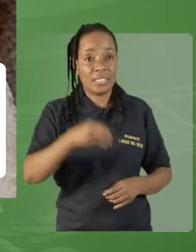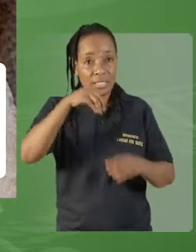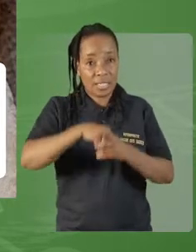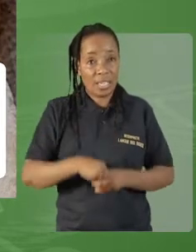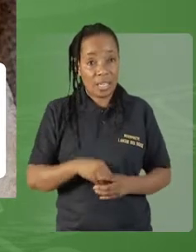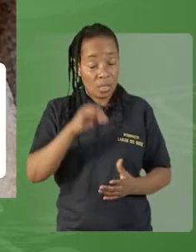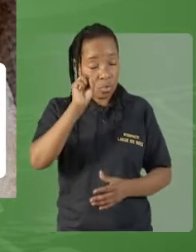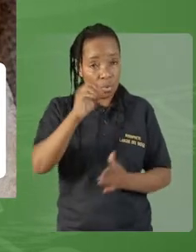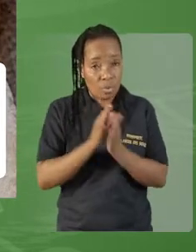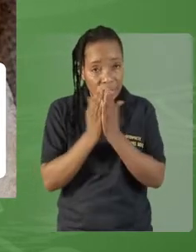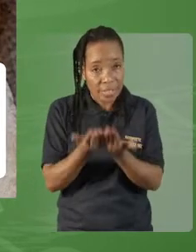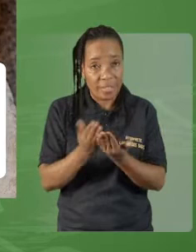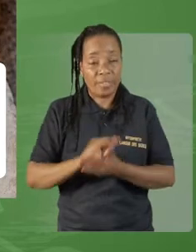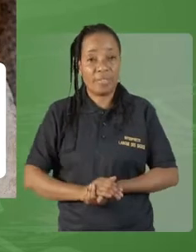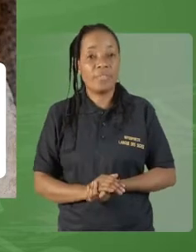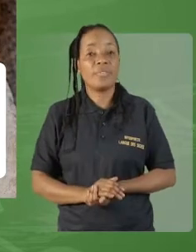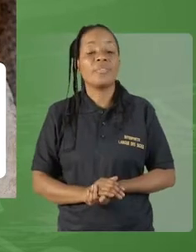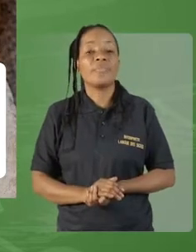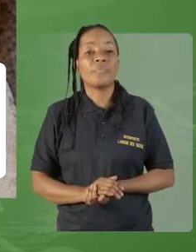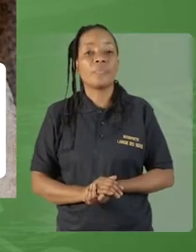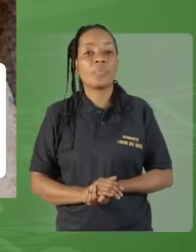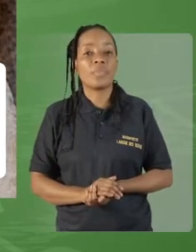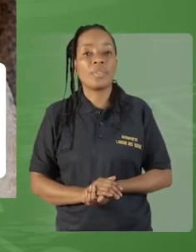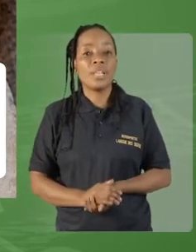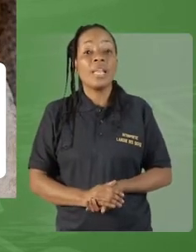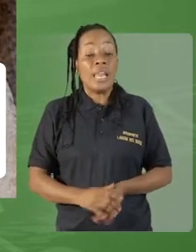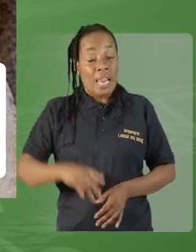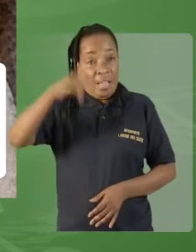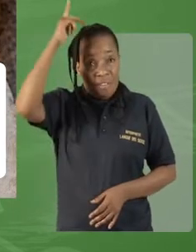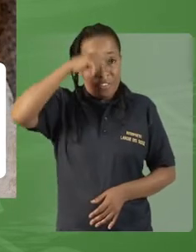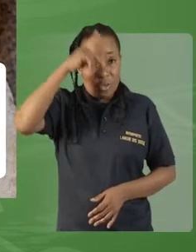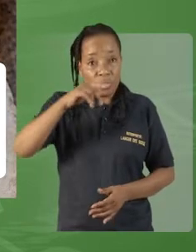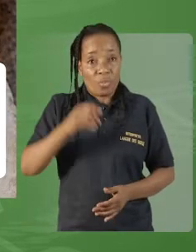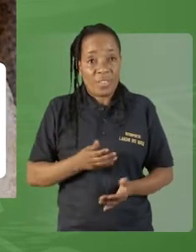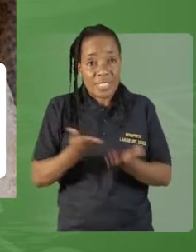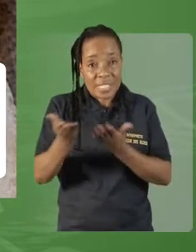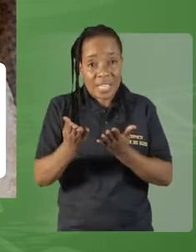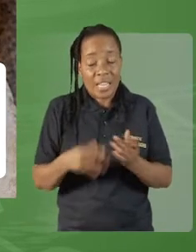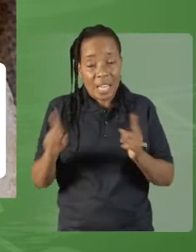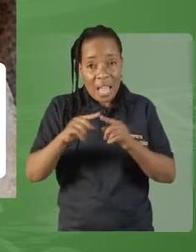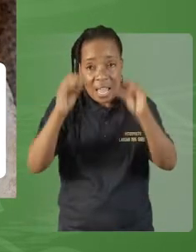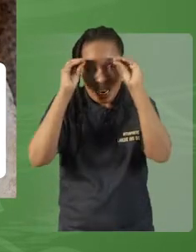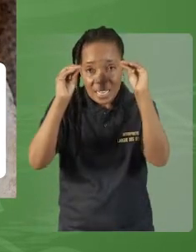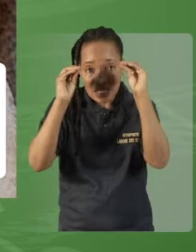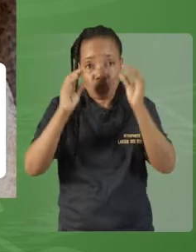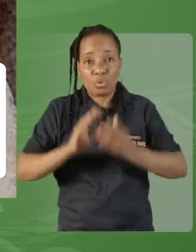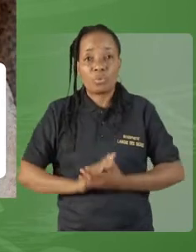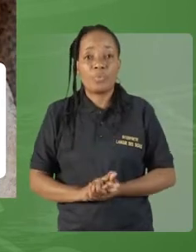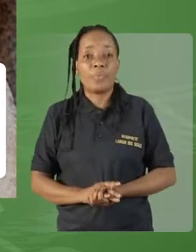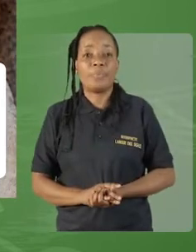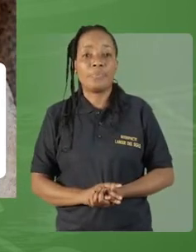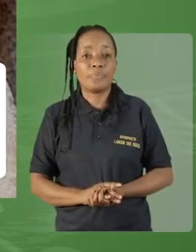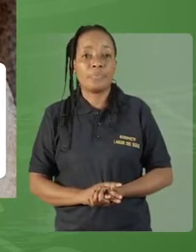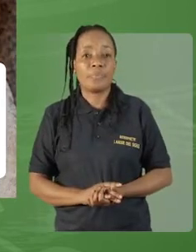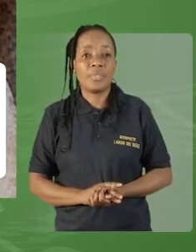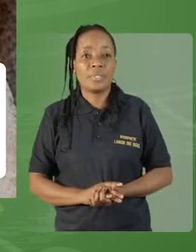Gorgias que, et je cite, « La philosophie sert à l'instruction,